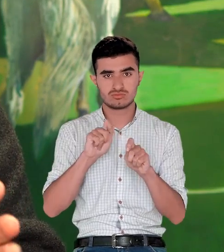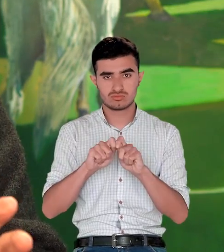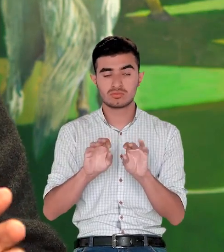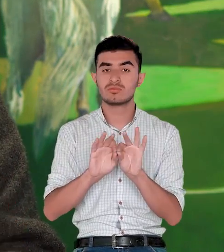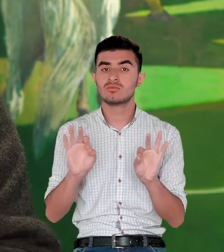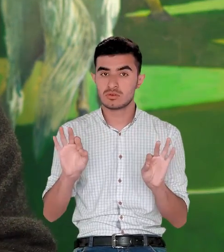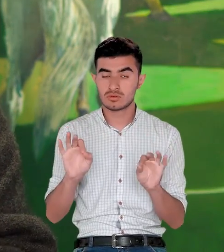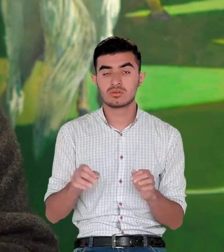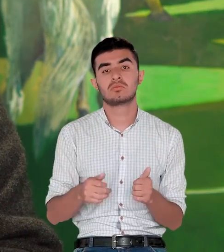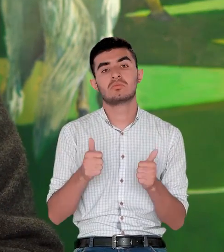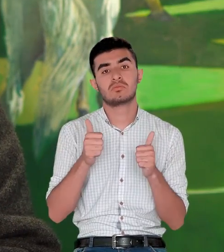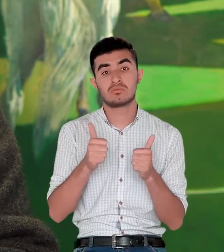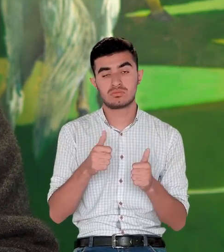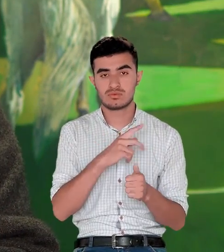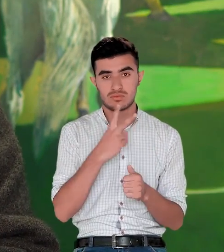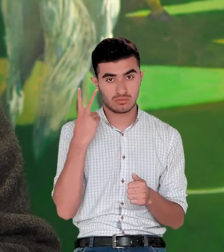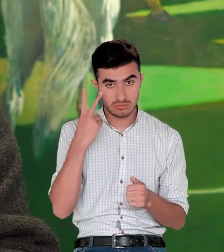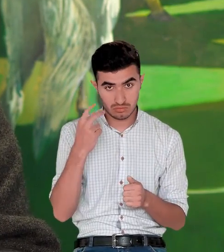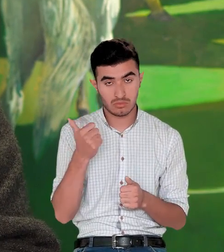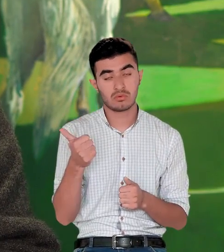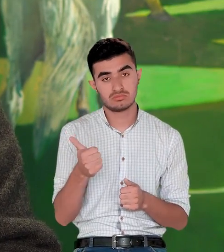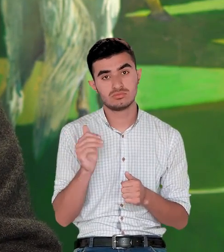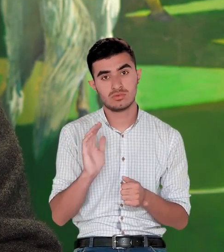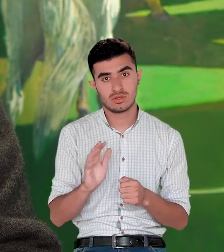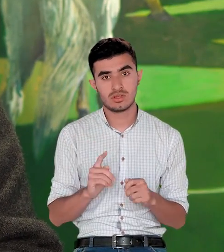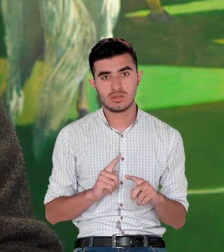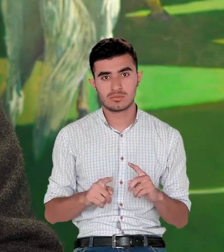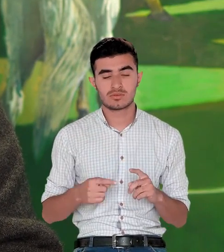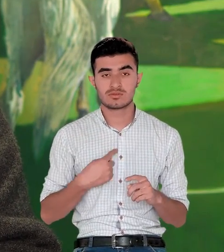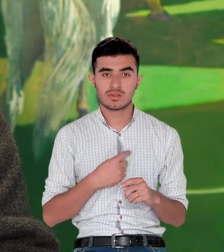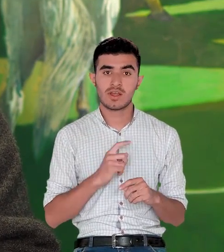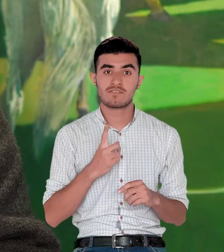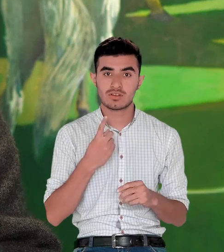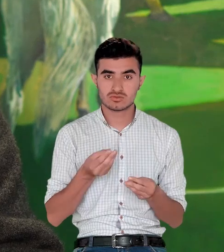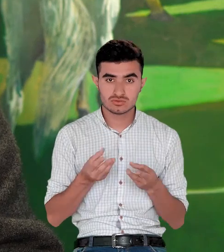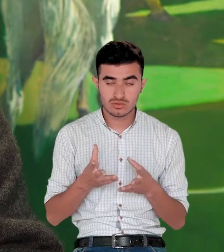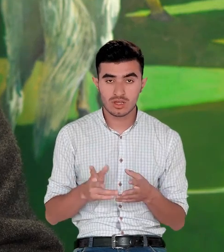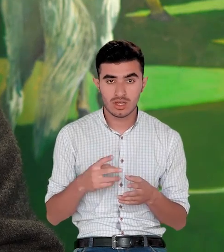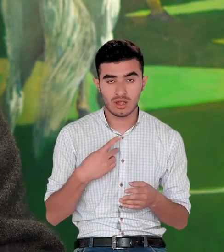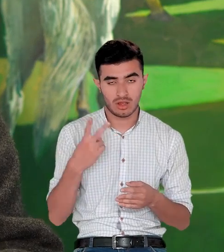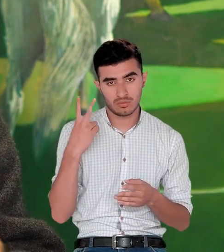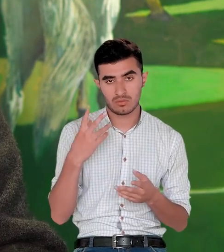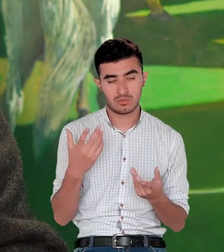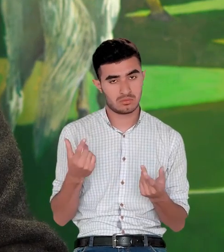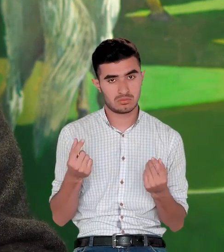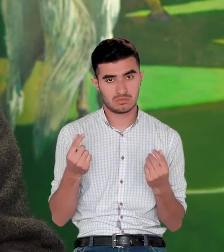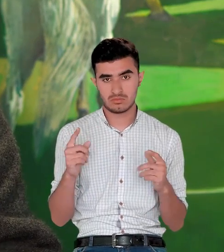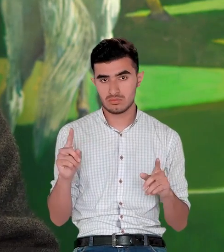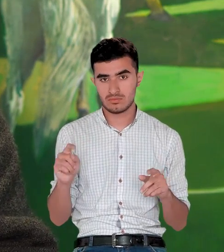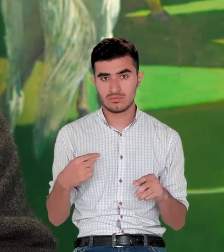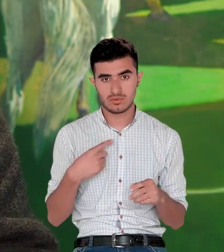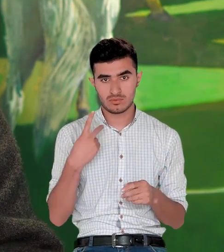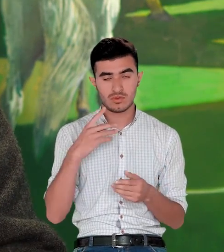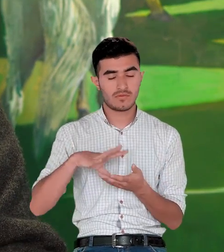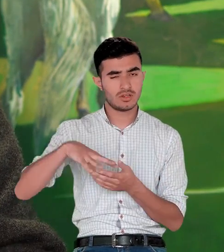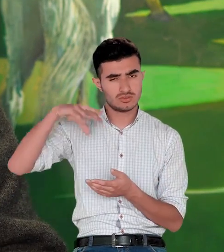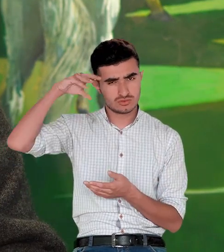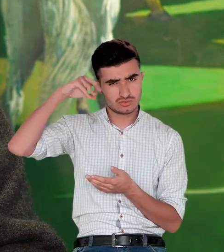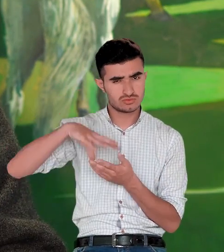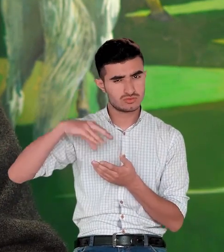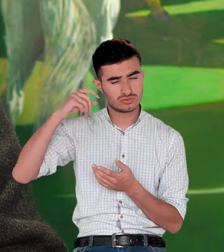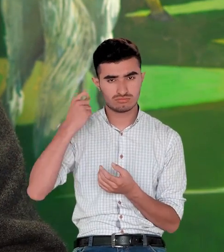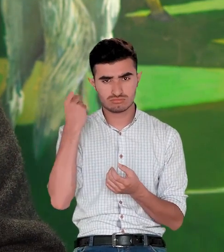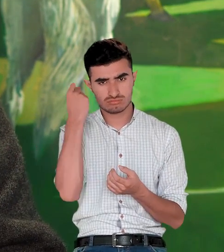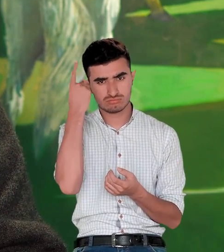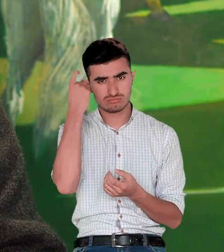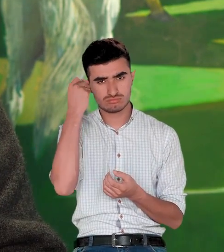مطلب مجھے وہ جو تھا پہلا سبق دیکھنا، جو ٹیچر نے کہا تھا آبزرویشن جو ہے سب سے پہلے وہ امپورٹنٹ ہے. تو وہ دیکھ